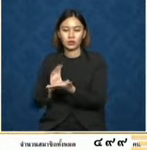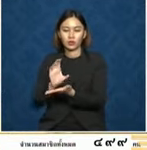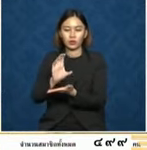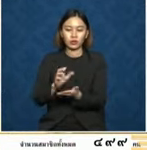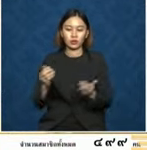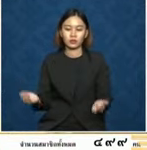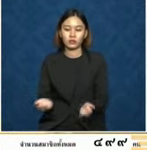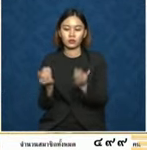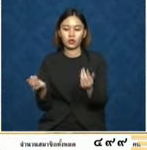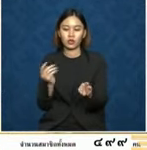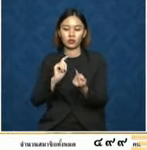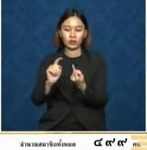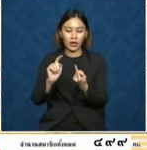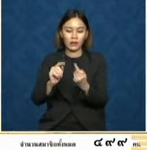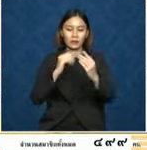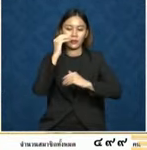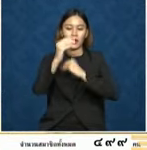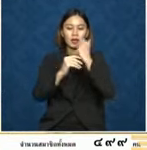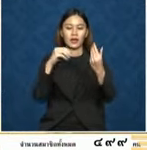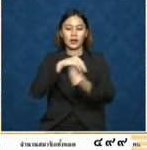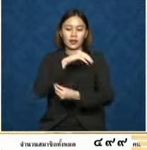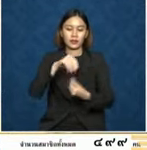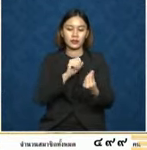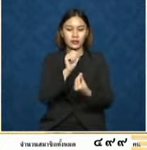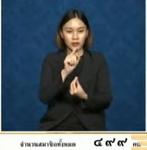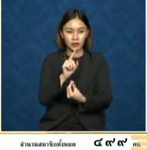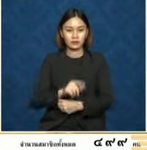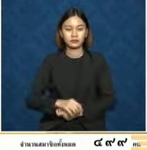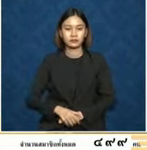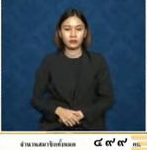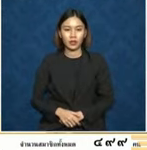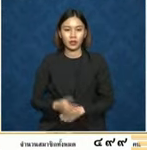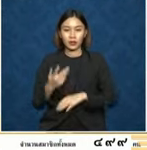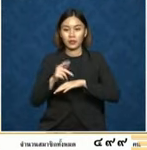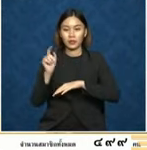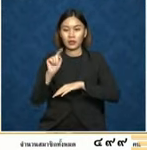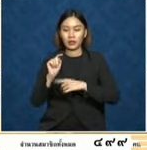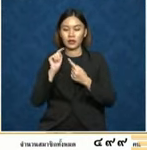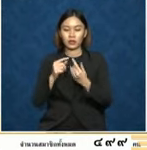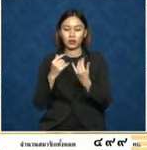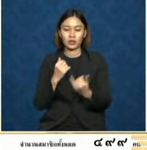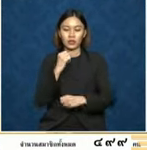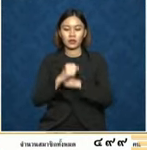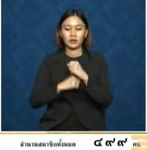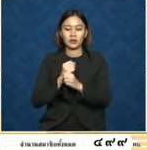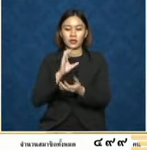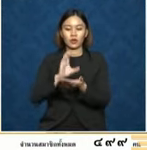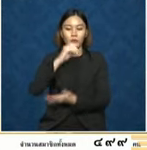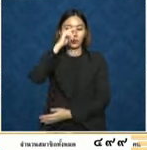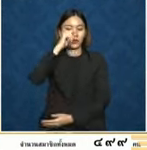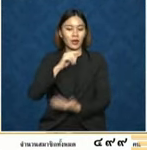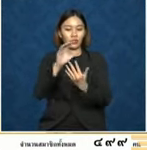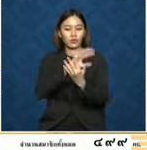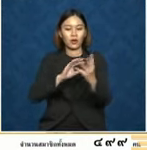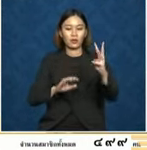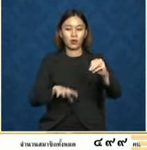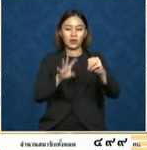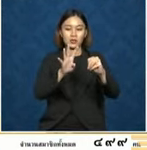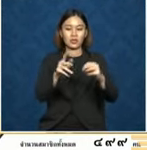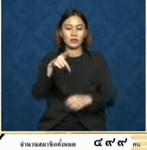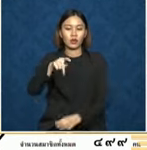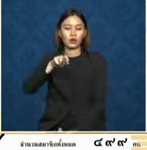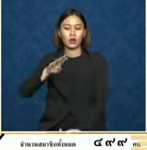เคลื่อนการเจริญเติบโตทางเศรษฐกิจครับท่านประธานท่านประธานครับในปัจจุบันปีงบประมาณไทยระบุไว้ในมาตรา4แห่ง